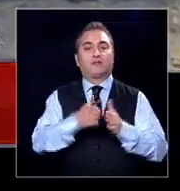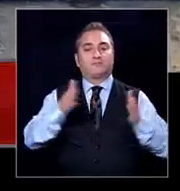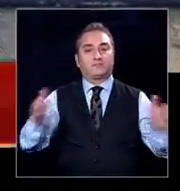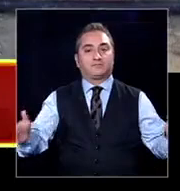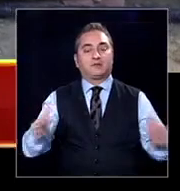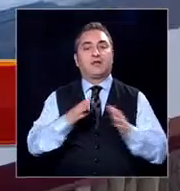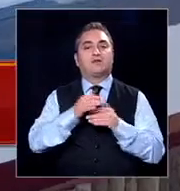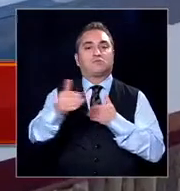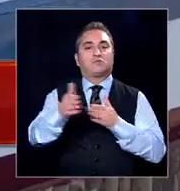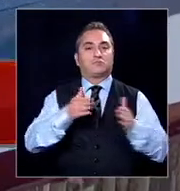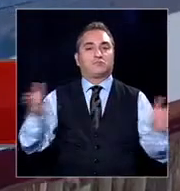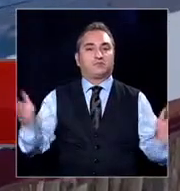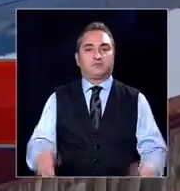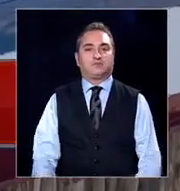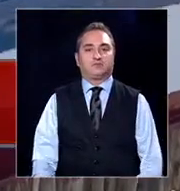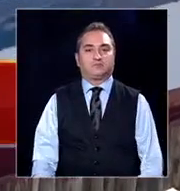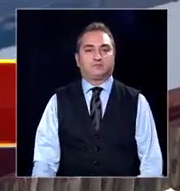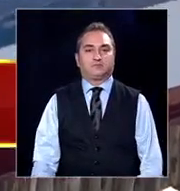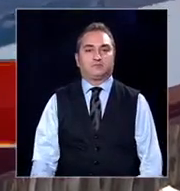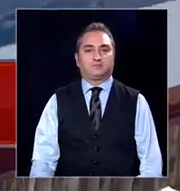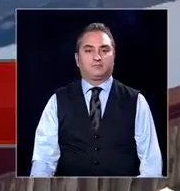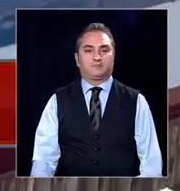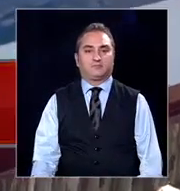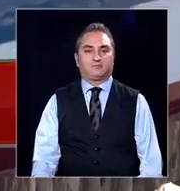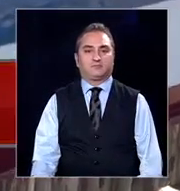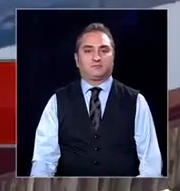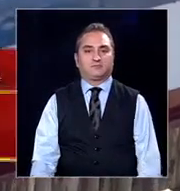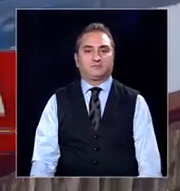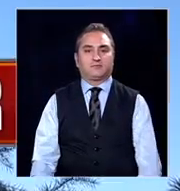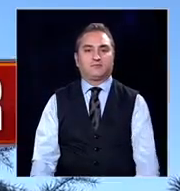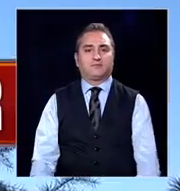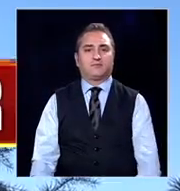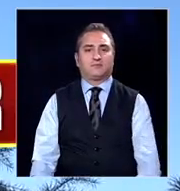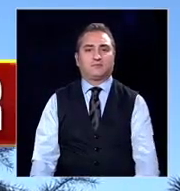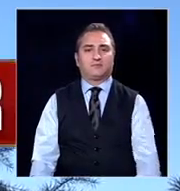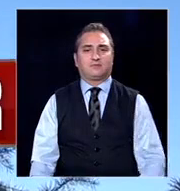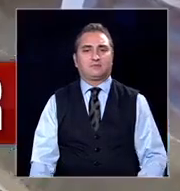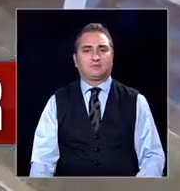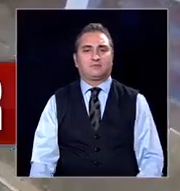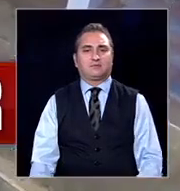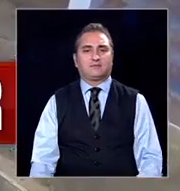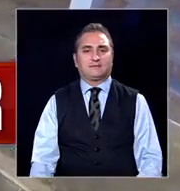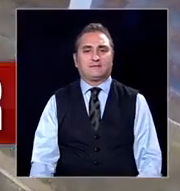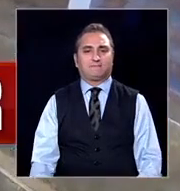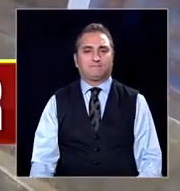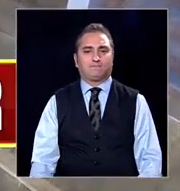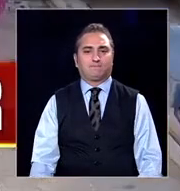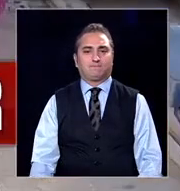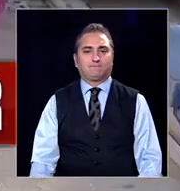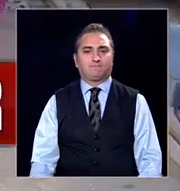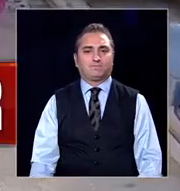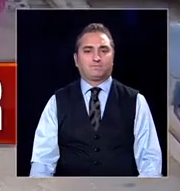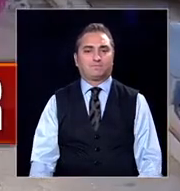santimetre genişliğinde. Çevremizden tepkiler, ya olmaz, yapamazsınız, oraya tekne mi olur, sizin yaptığınız tam bir